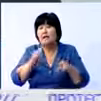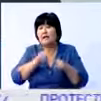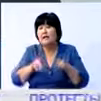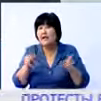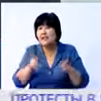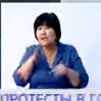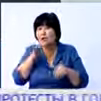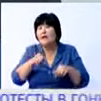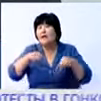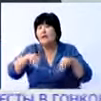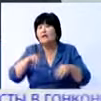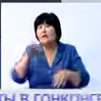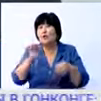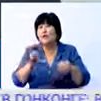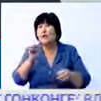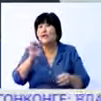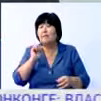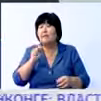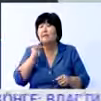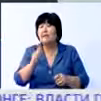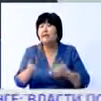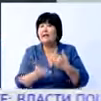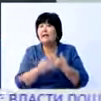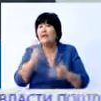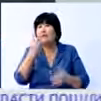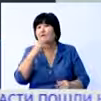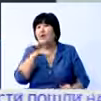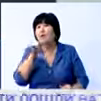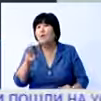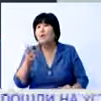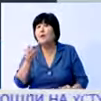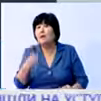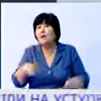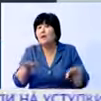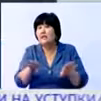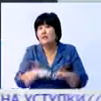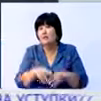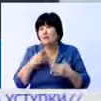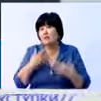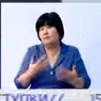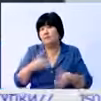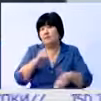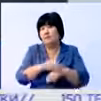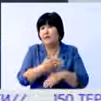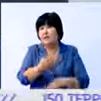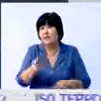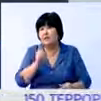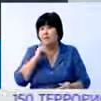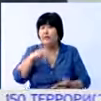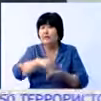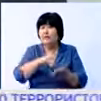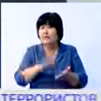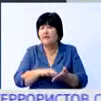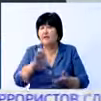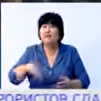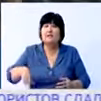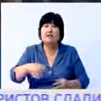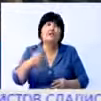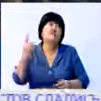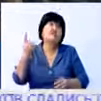сроки. Решением суда Сабанбаеву назначен штраф в размере 2 миллионов тенге. Такой неприглядный факт среди молодежи зарегистрирован в стране